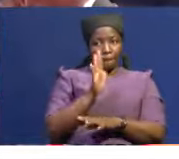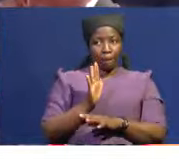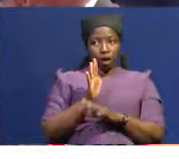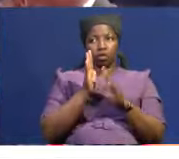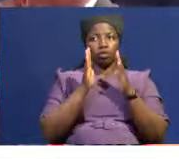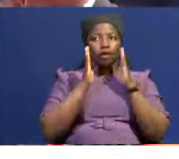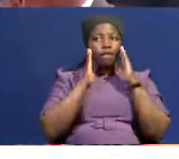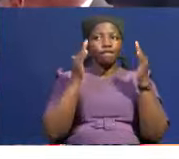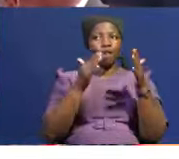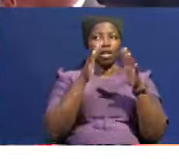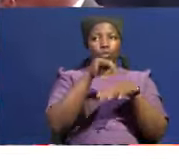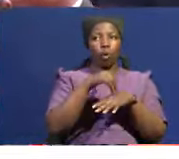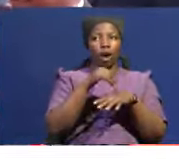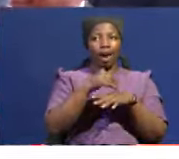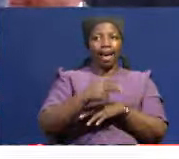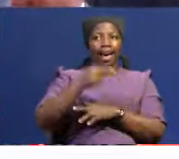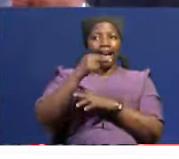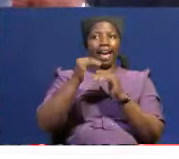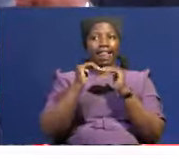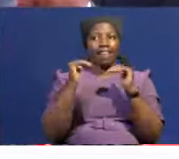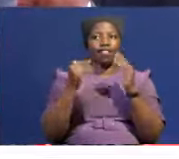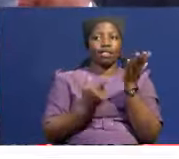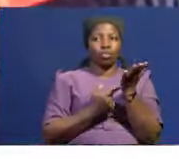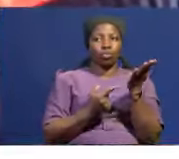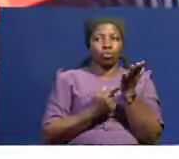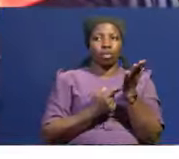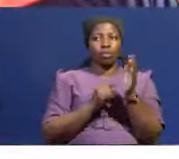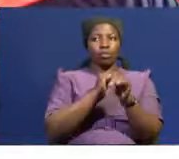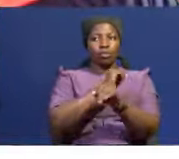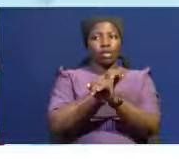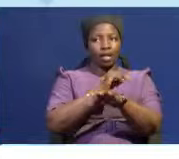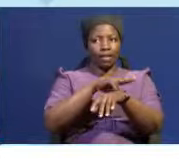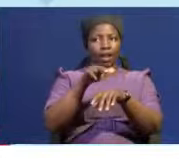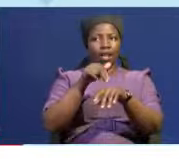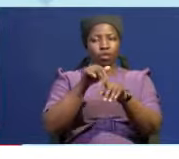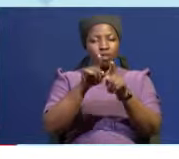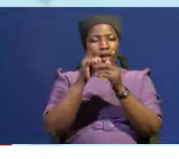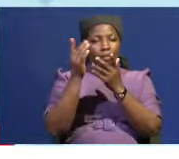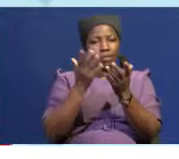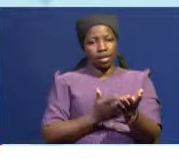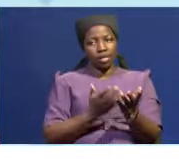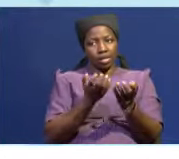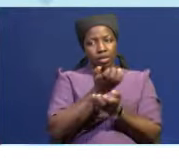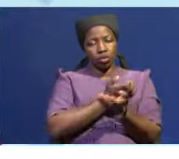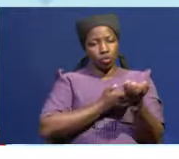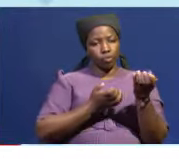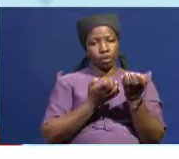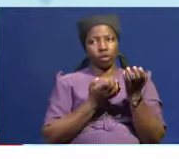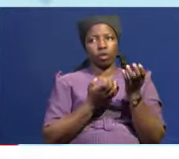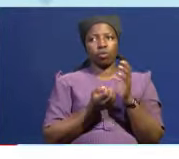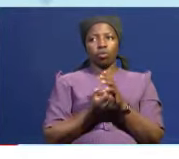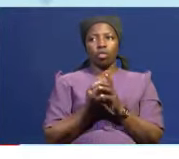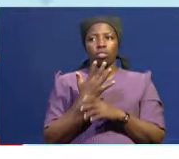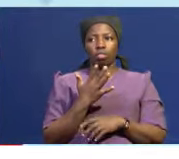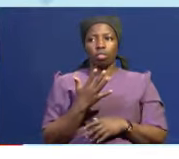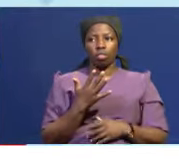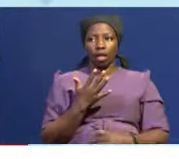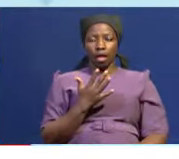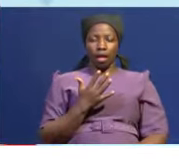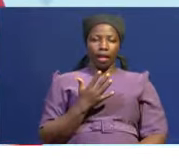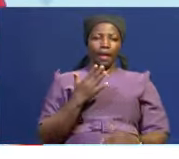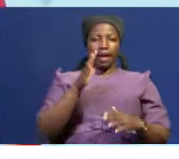hali ya juu katika kulinda nchi hii na kuleta ukuaji wa kiuchumi. There can no longer be any doubt that